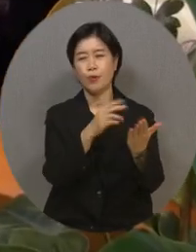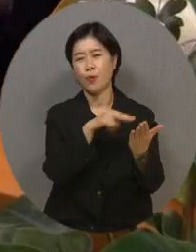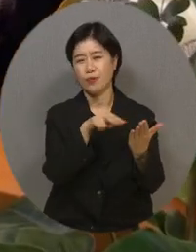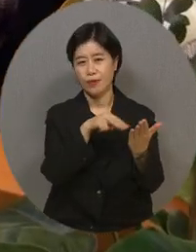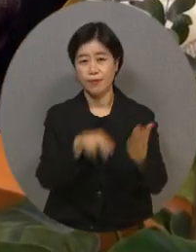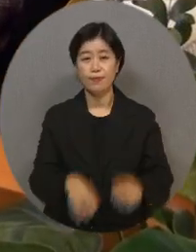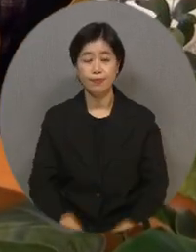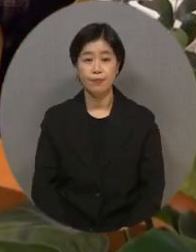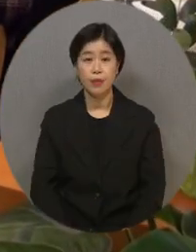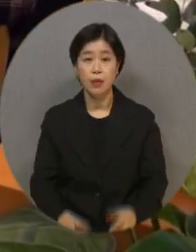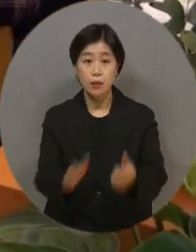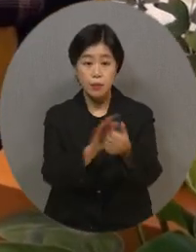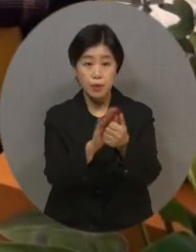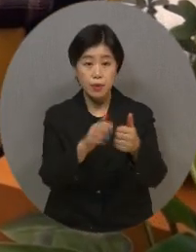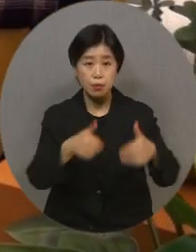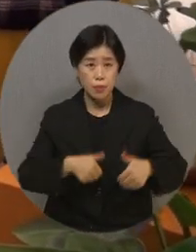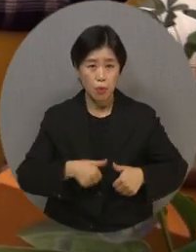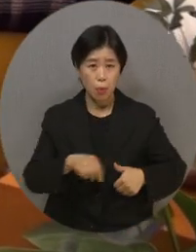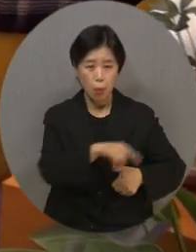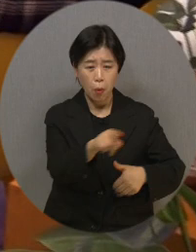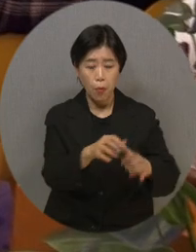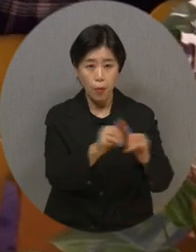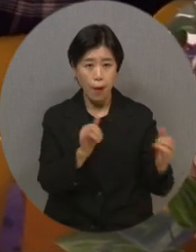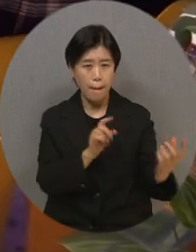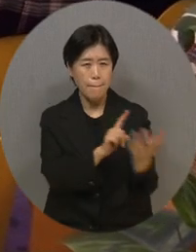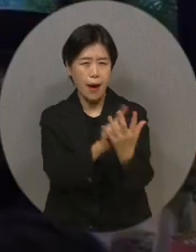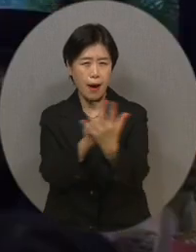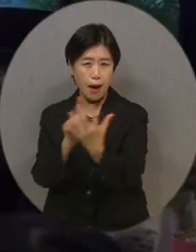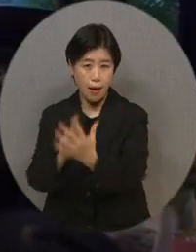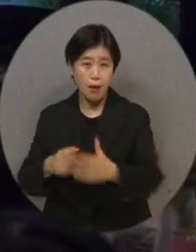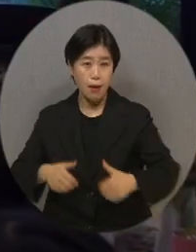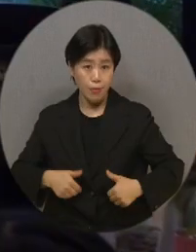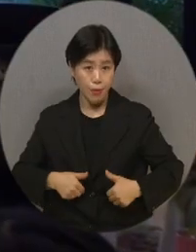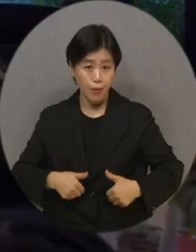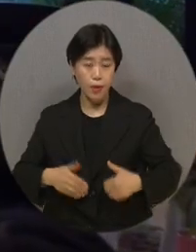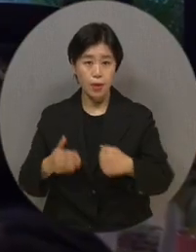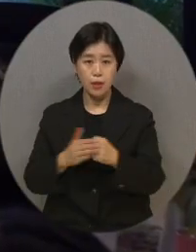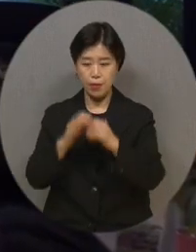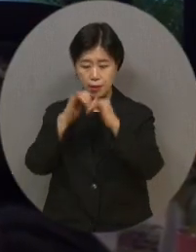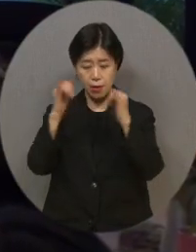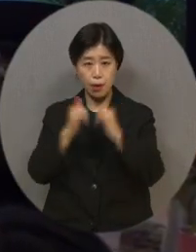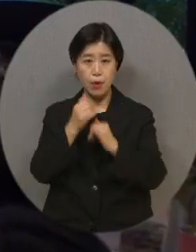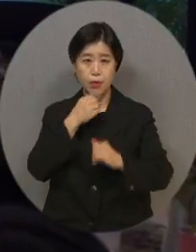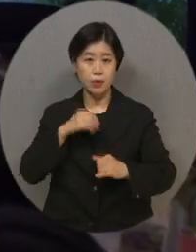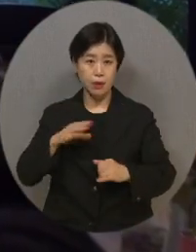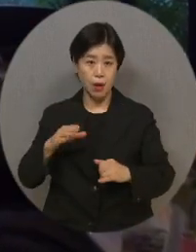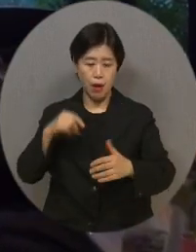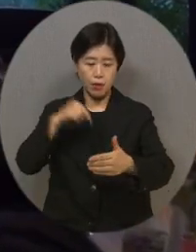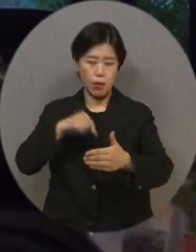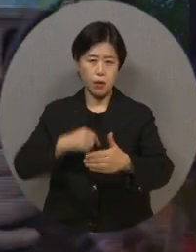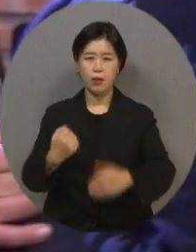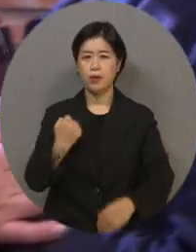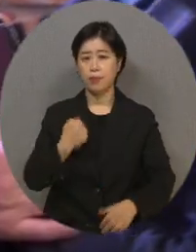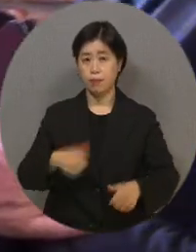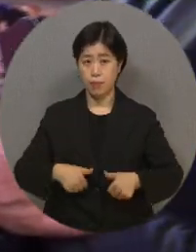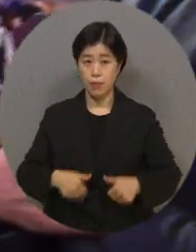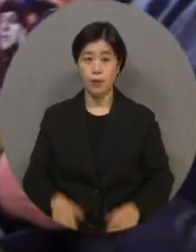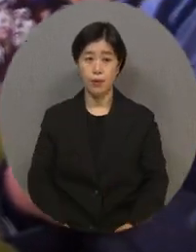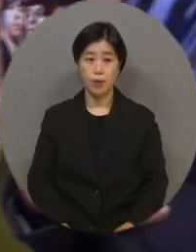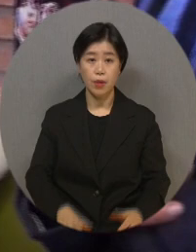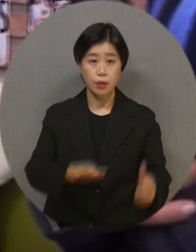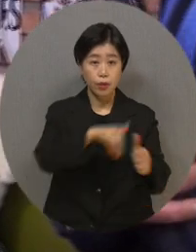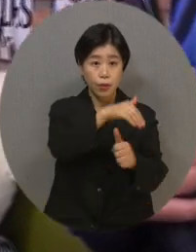서비스가 필요한 사람을 만나야 하는 수많은 사회복지사들은 풍부한 내적 역량이 필요합니다. 현장에서의 질 높은